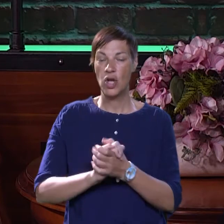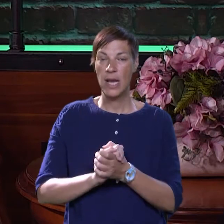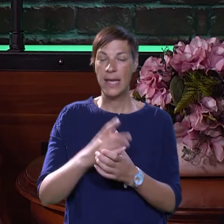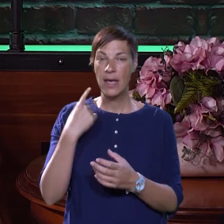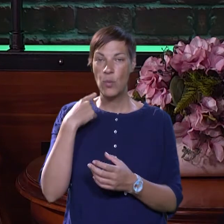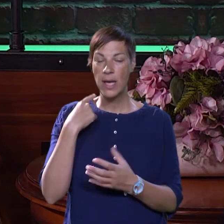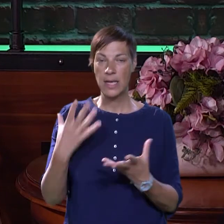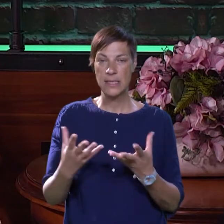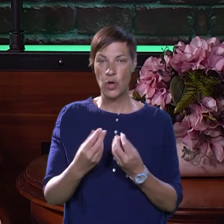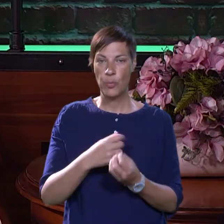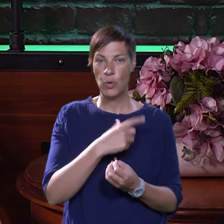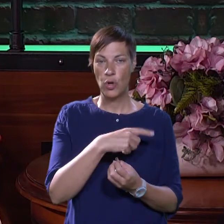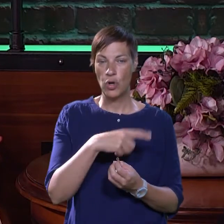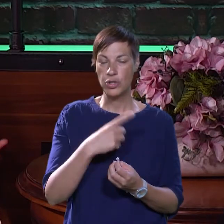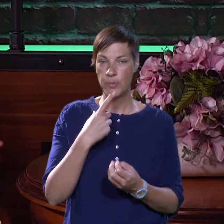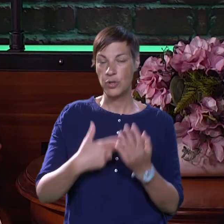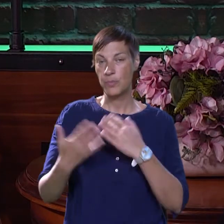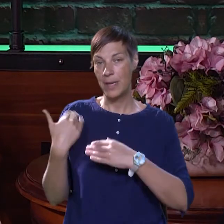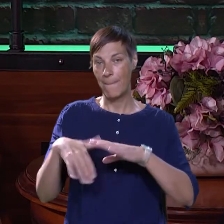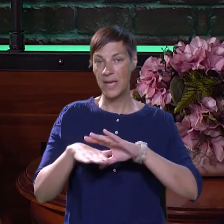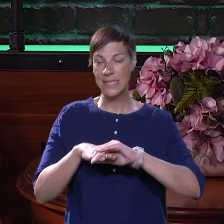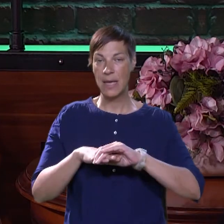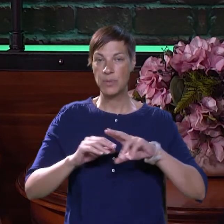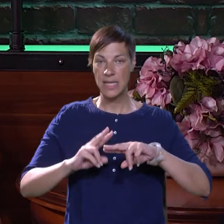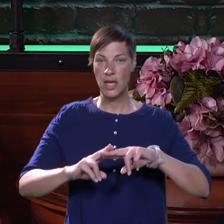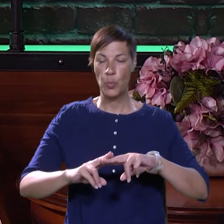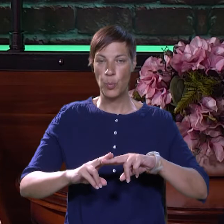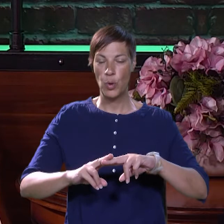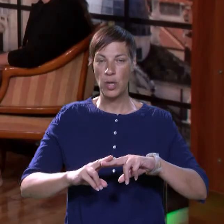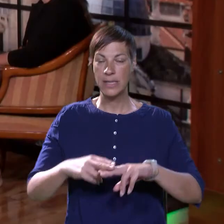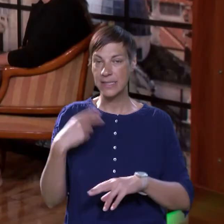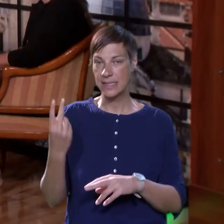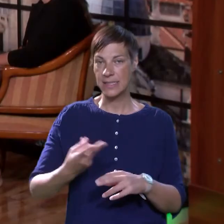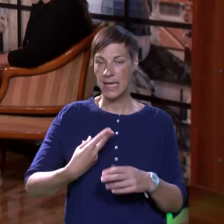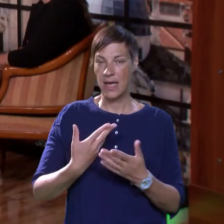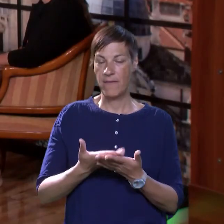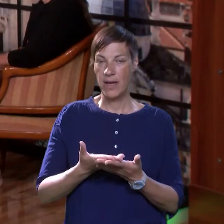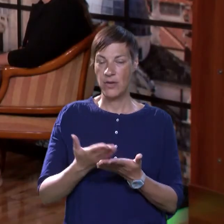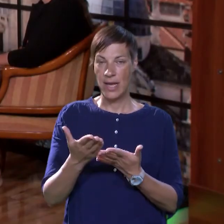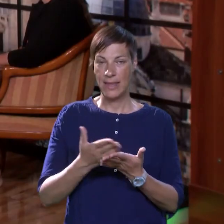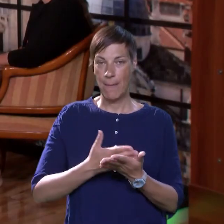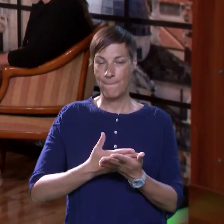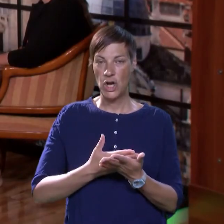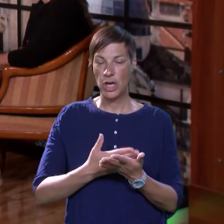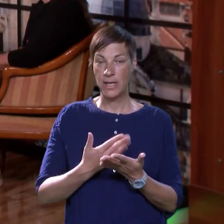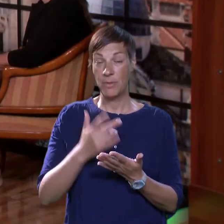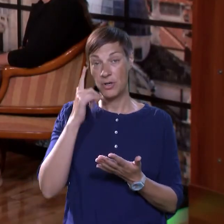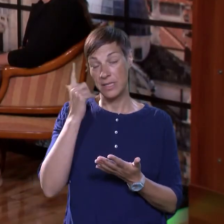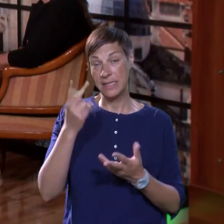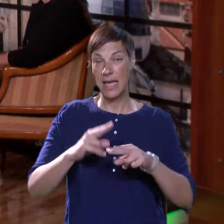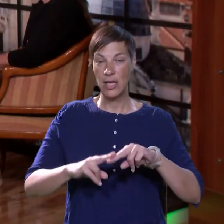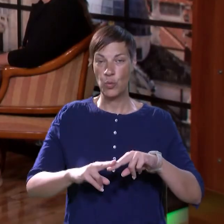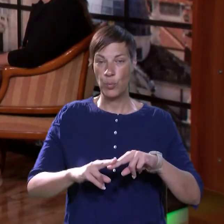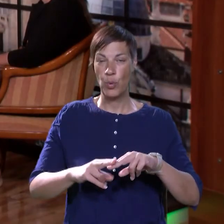u Engleskoj, dakle, jako puno ljudi koji su bili prije zaposleni u bolnici se javljaju recimo na te programe, zato što oni i